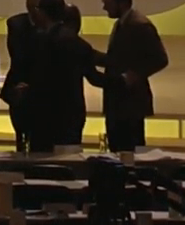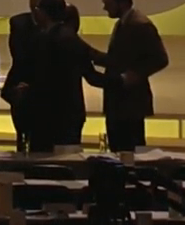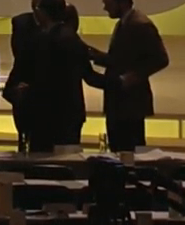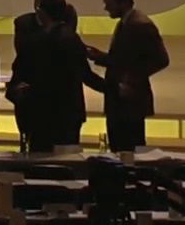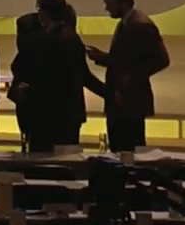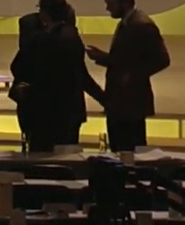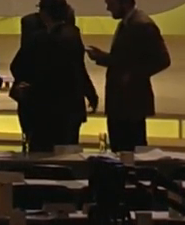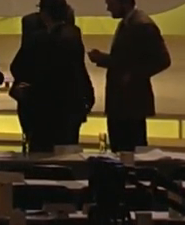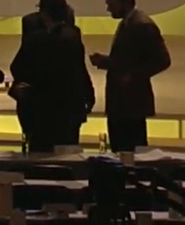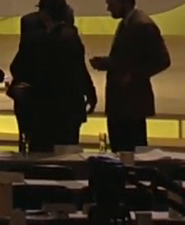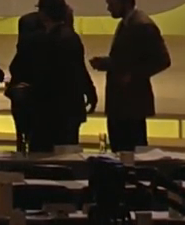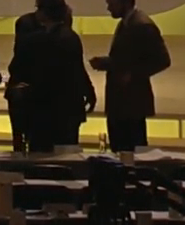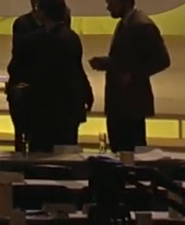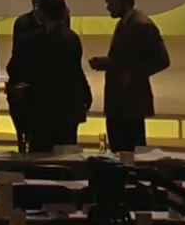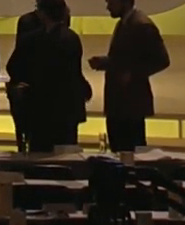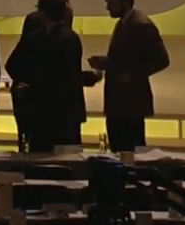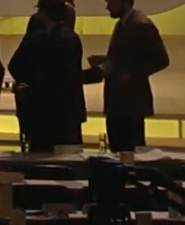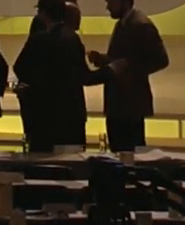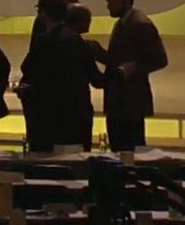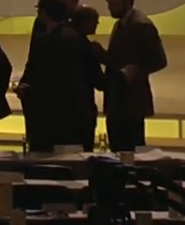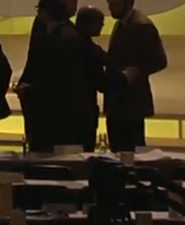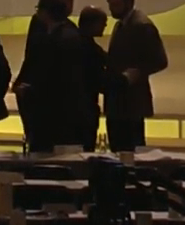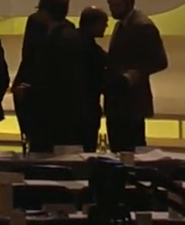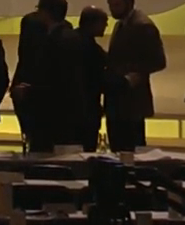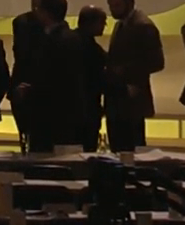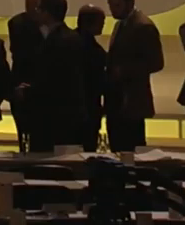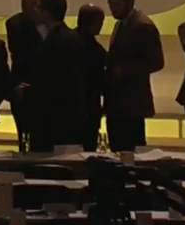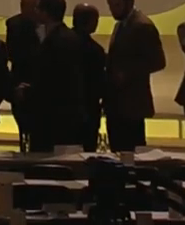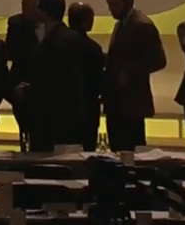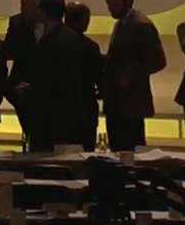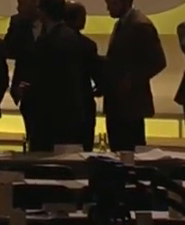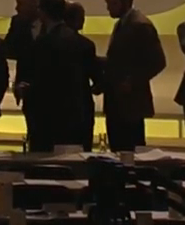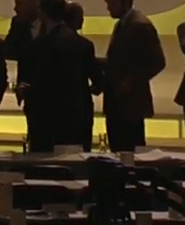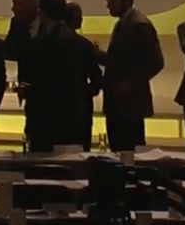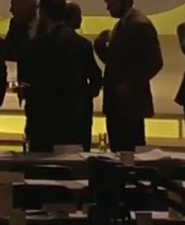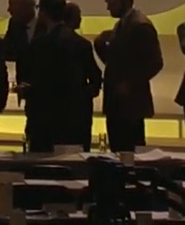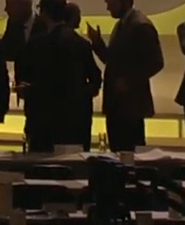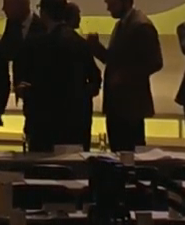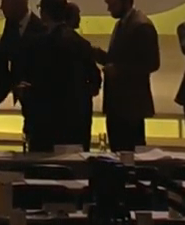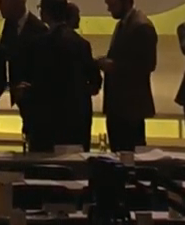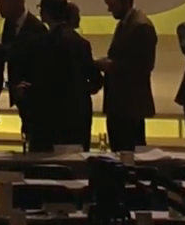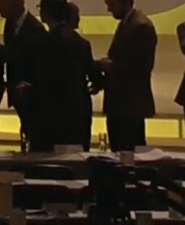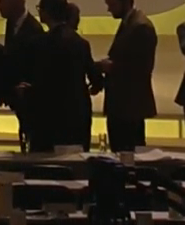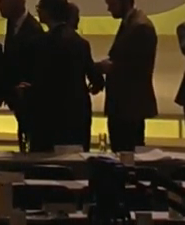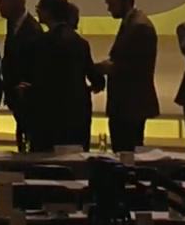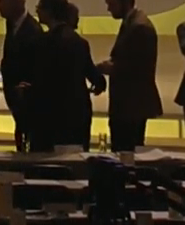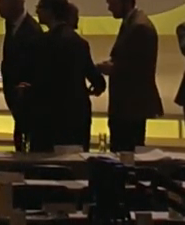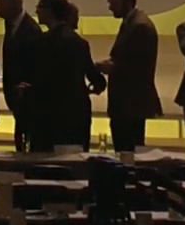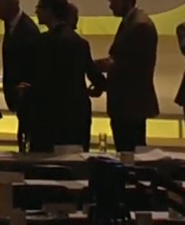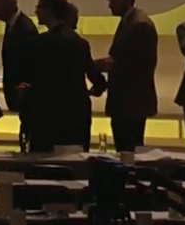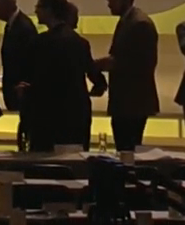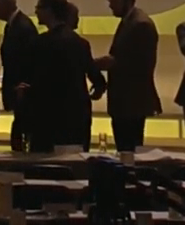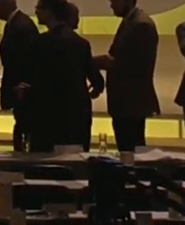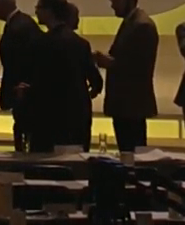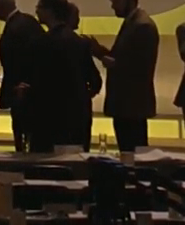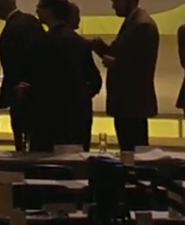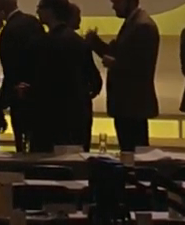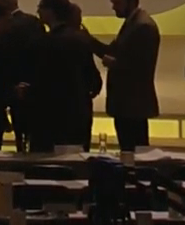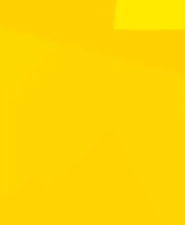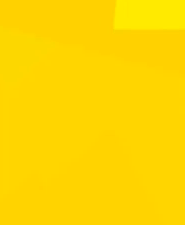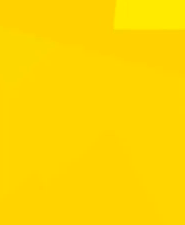an den Wahlgang der kleinen Stärkung der gleich mit unserer Partei fort. Je früher Sie alle